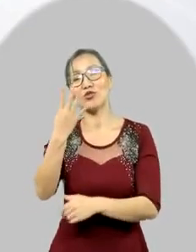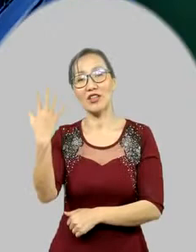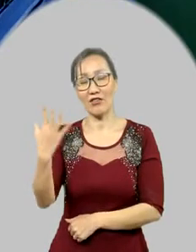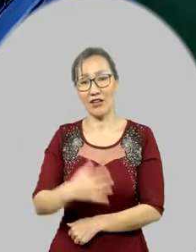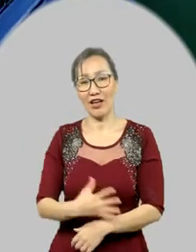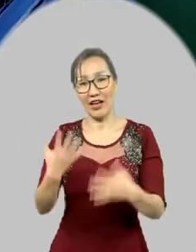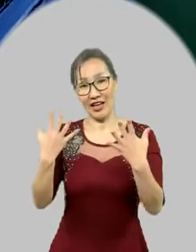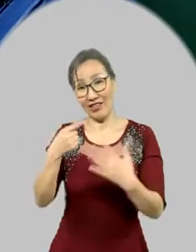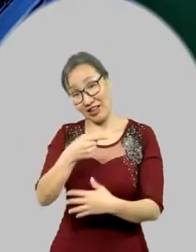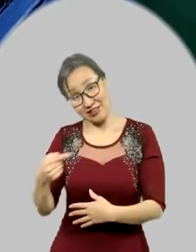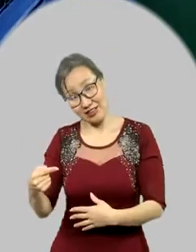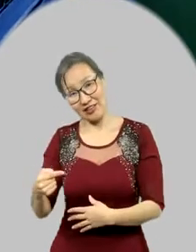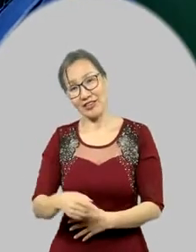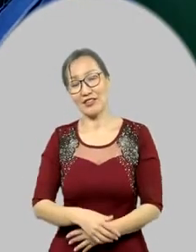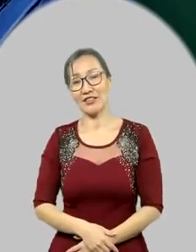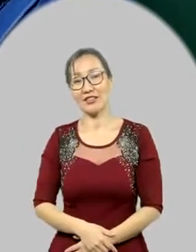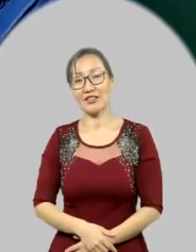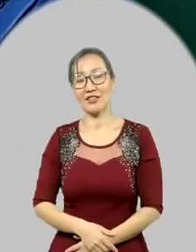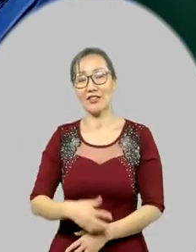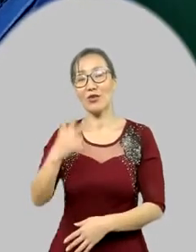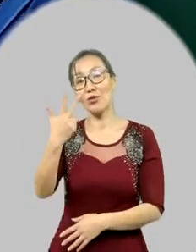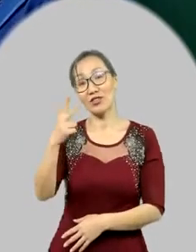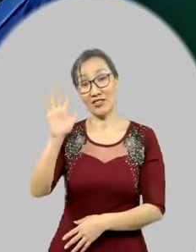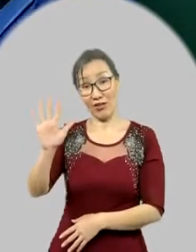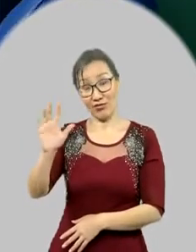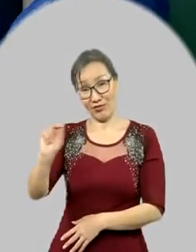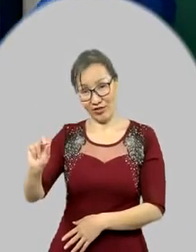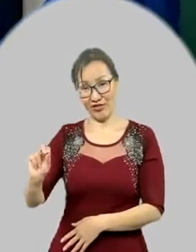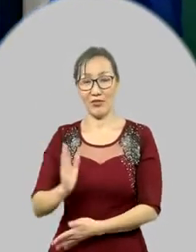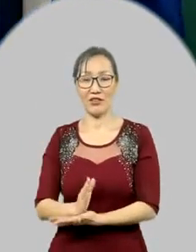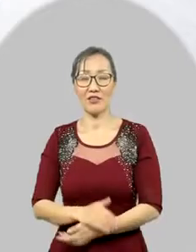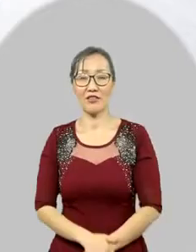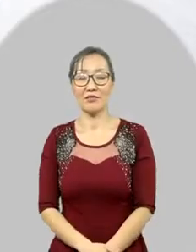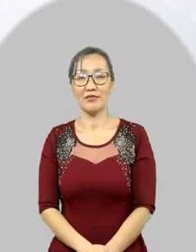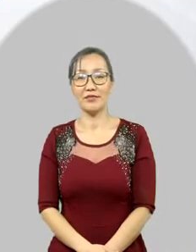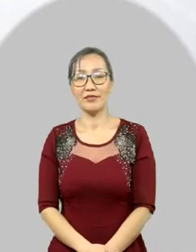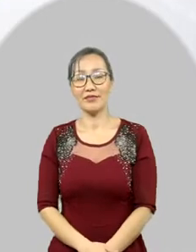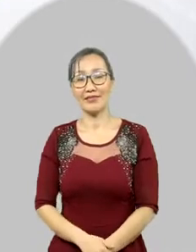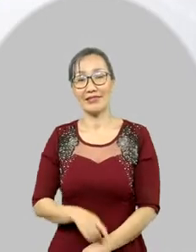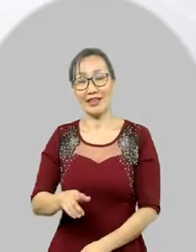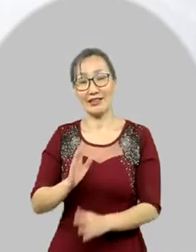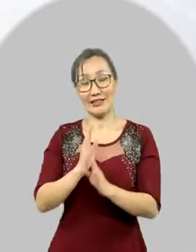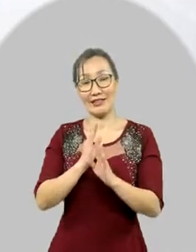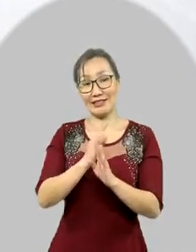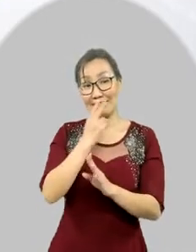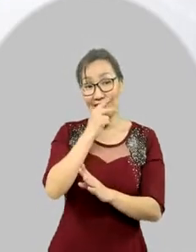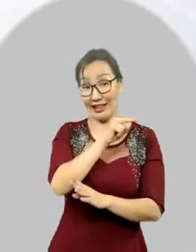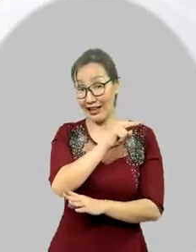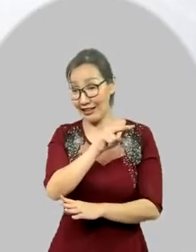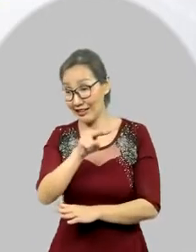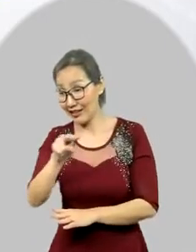45, 10-аар буураад 35 гэсэн тоонууд байна. Тэгэхээр энэ дарааллын зүй